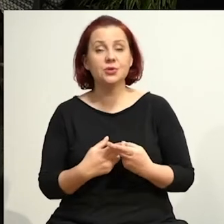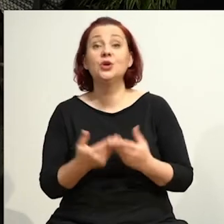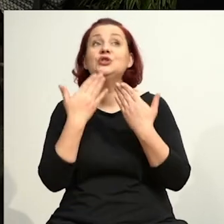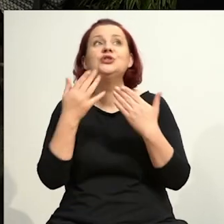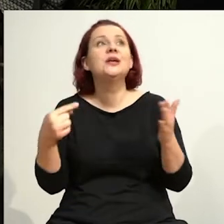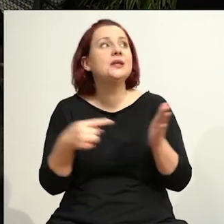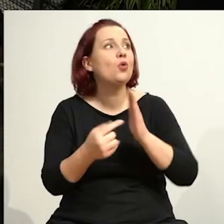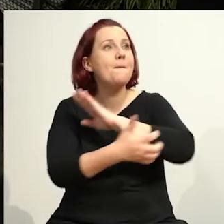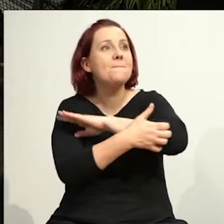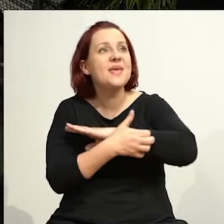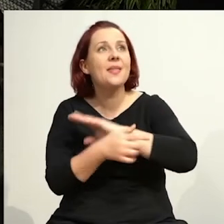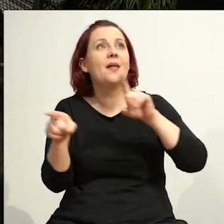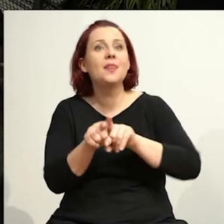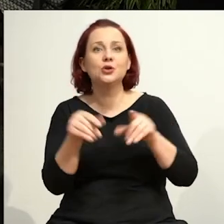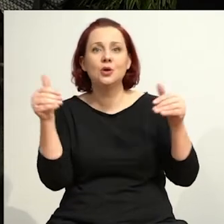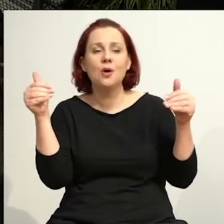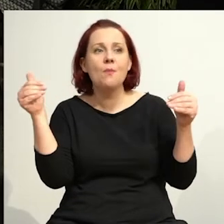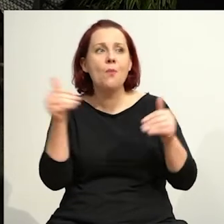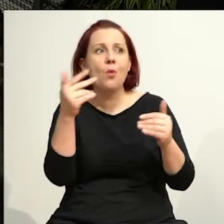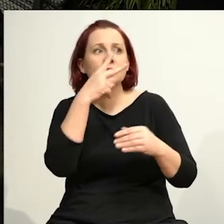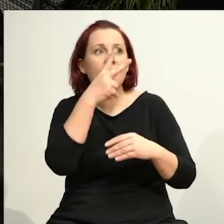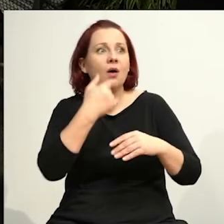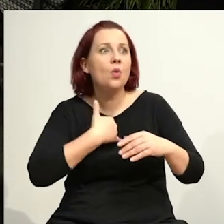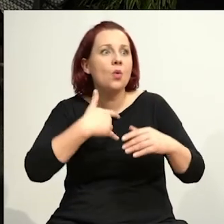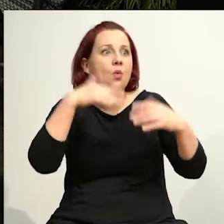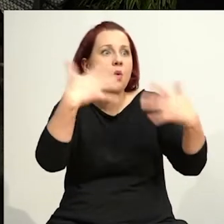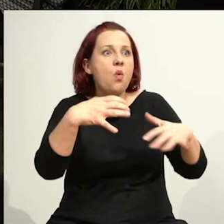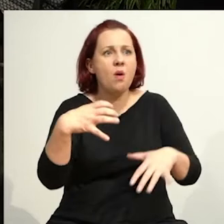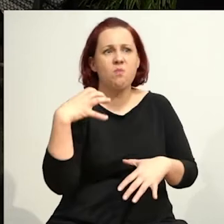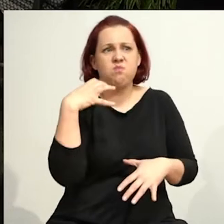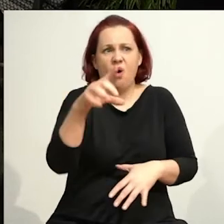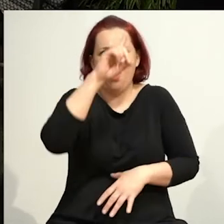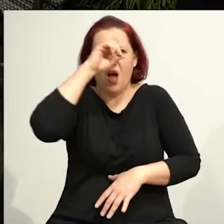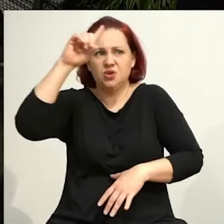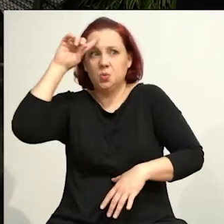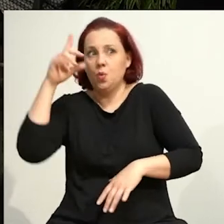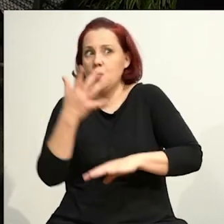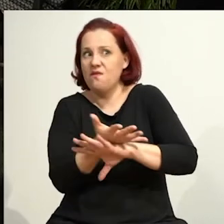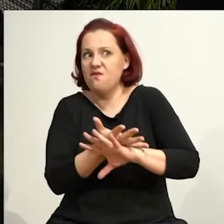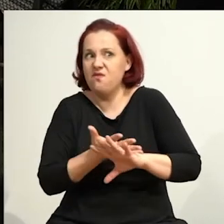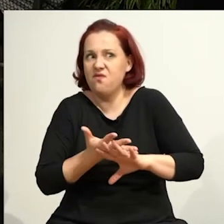mógł zobaczyć fałsz salonu i pozory życia